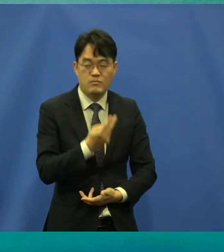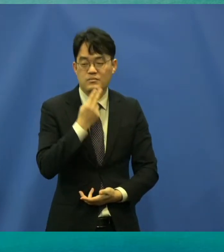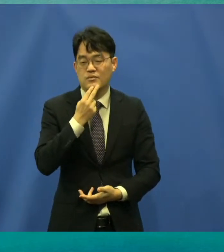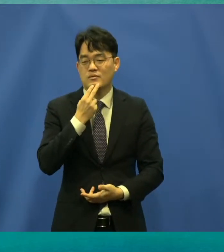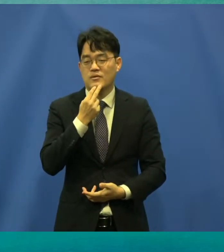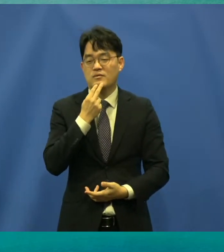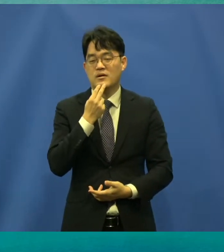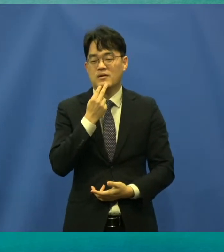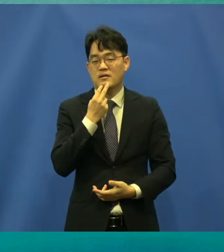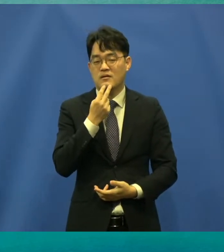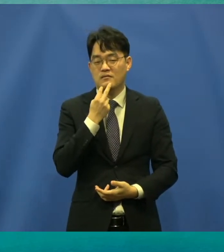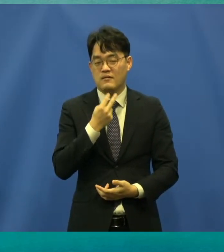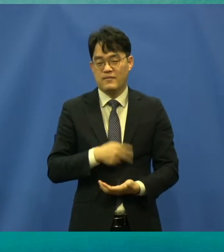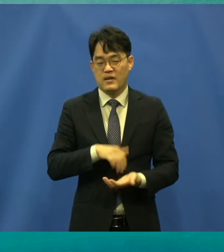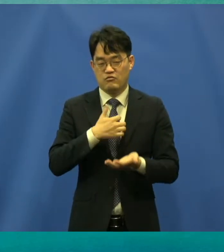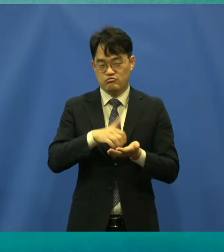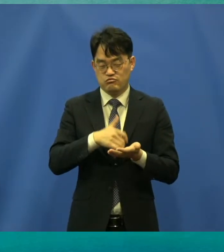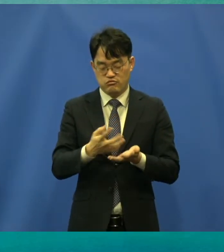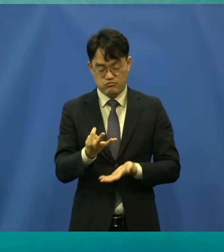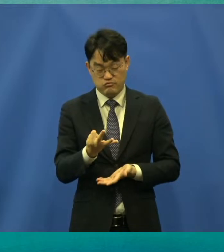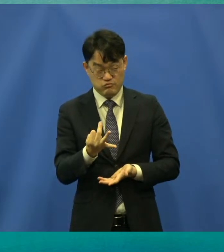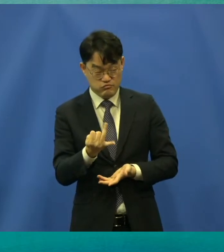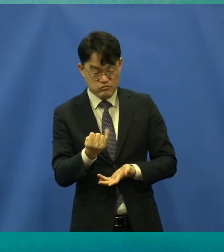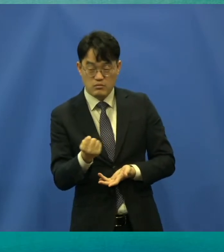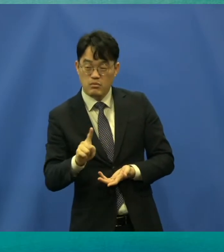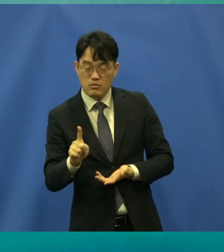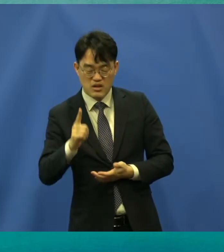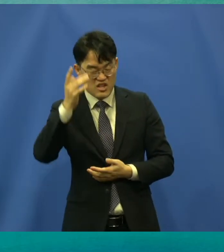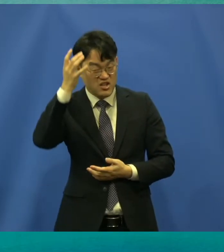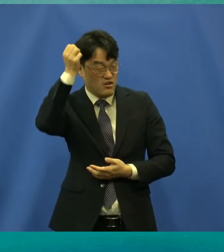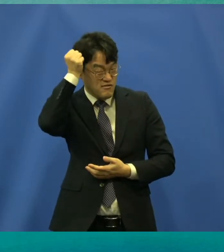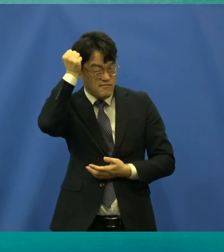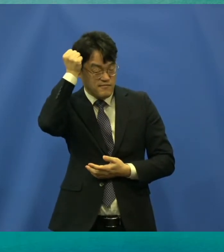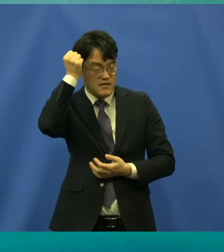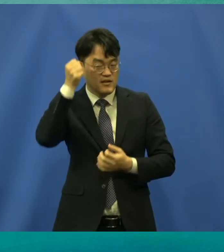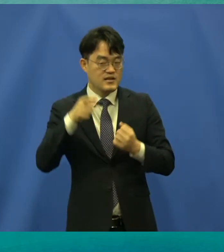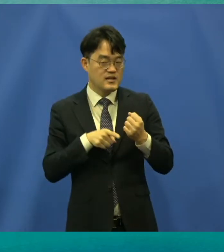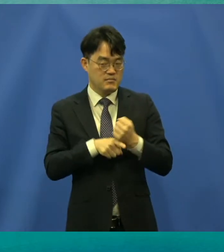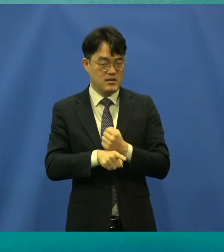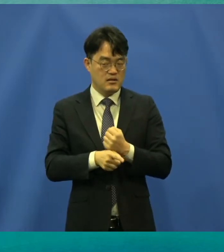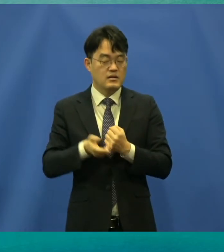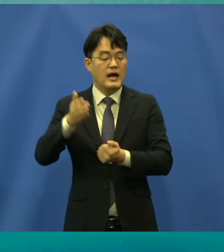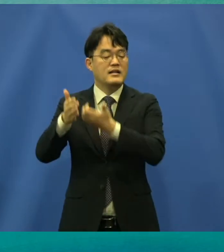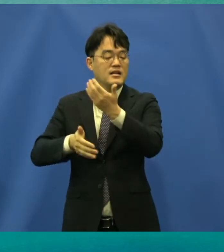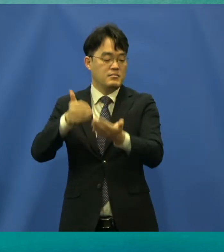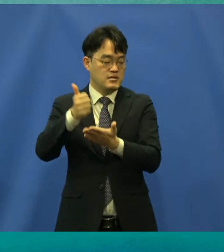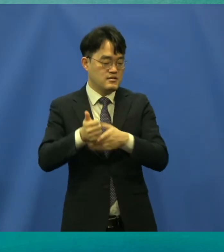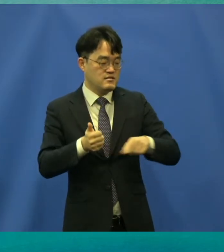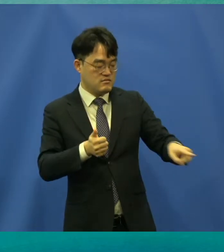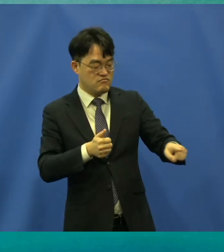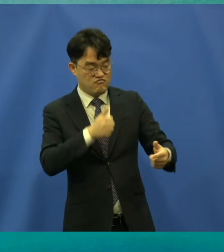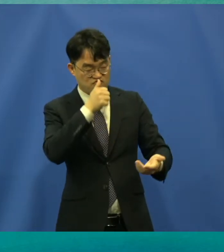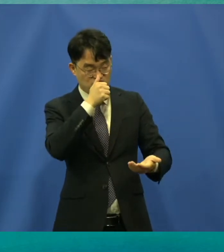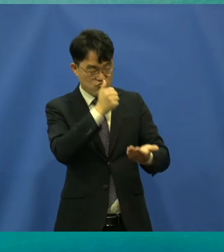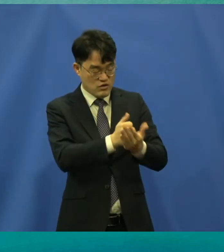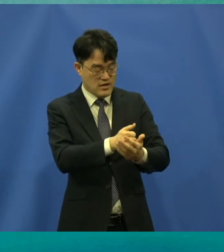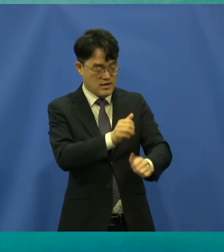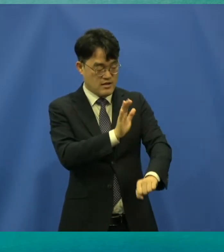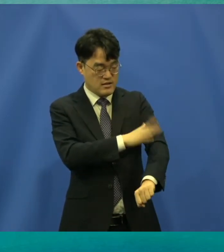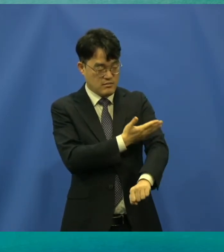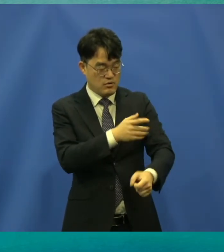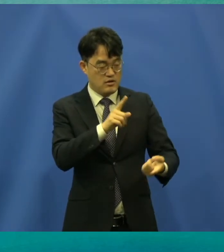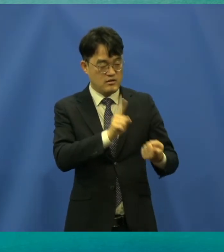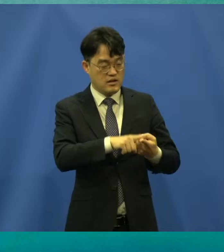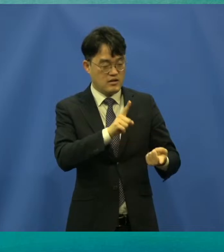횟수를 센다는 것은 기억한다는 거죠. 하나님은 기억하지 않습니다. 하나님에게는 생활